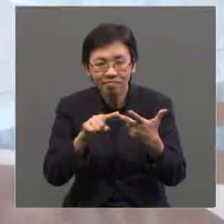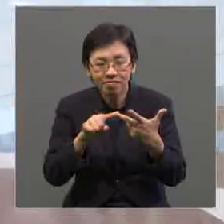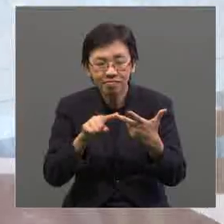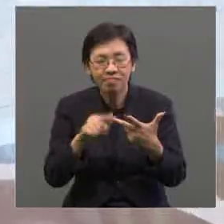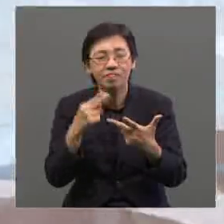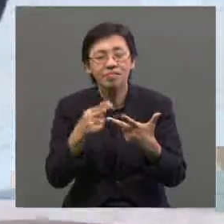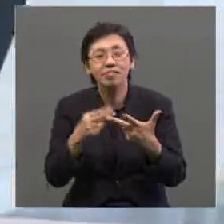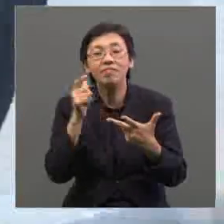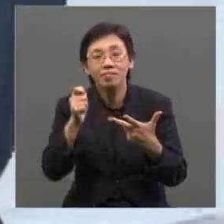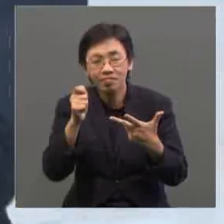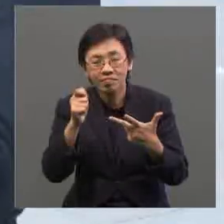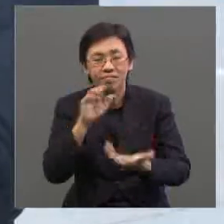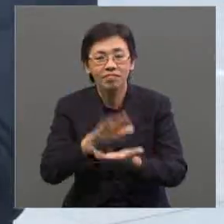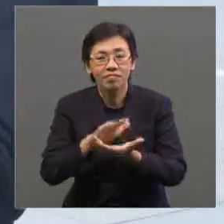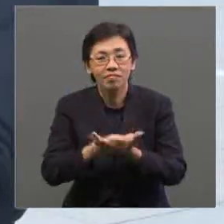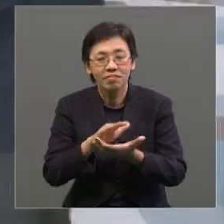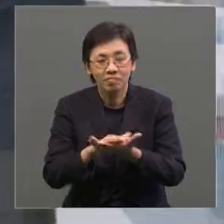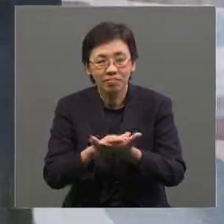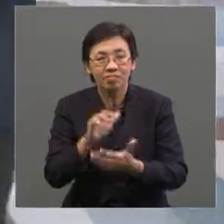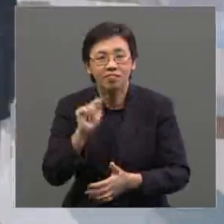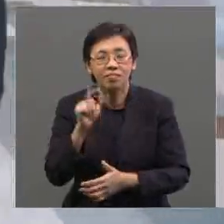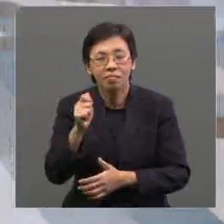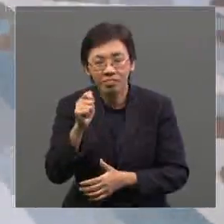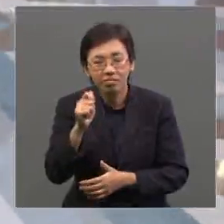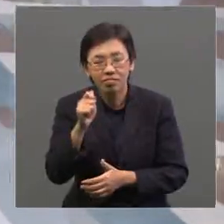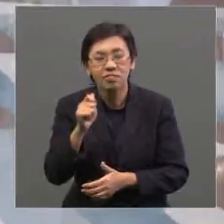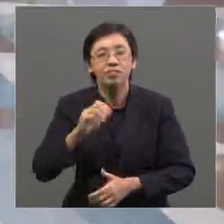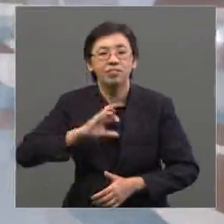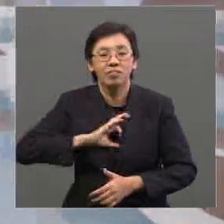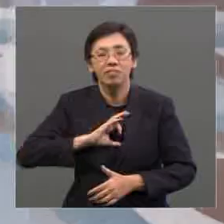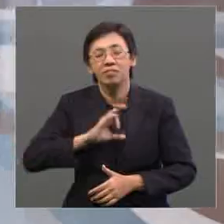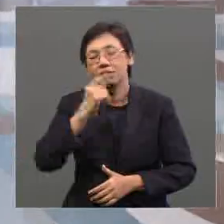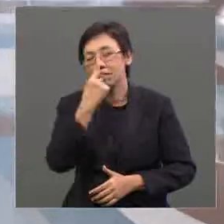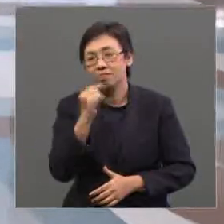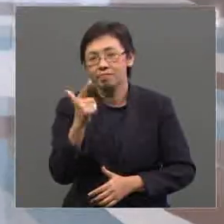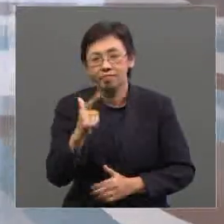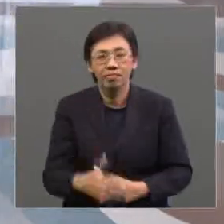างสาวอมัสยาเลี้ยงบำรุงจากโรงเรียนเตรียมอุดมศึกษาได้เหรียญทองแดงมาครับ